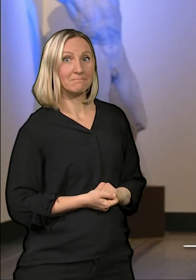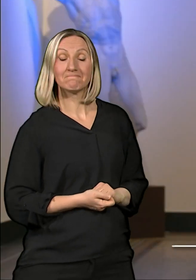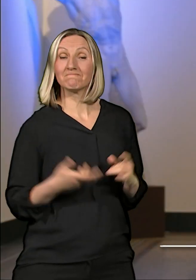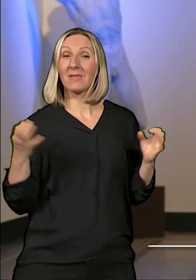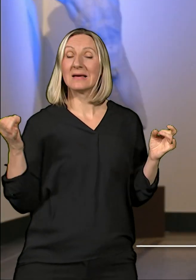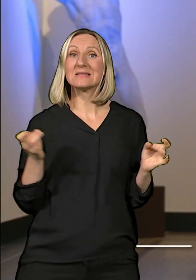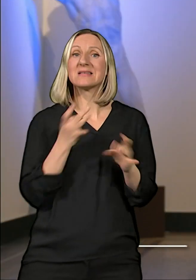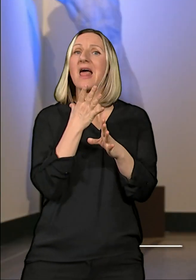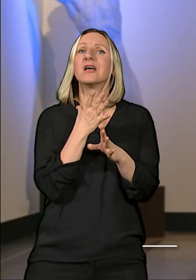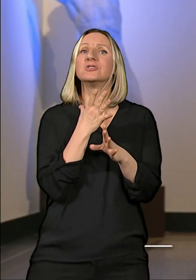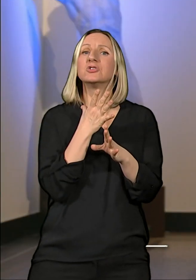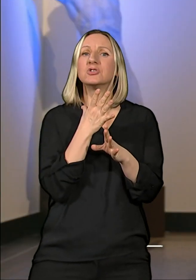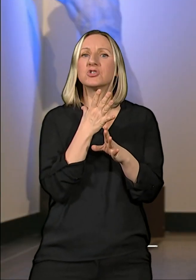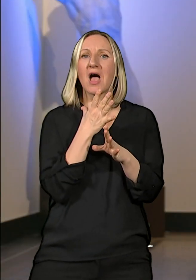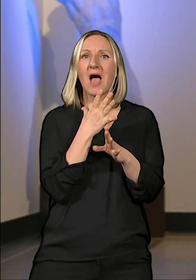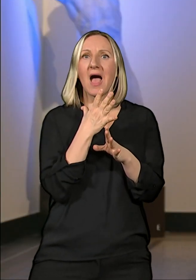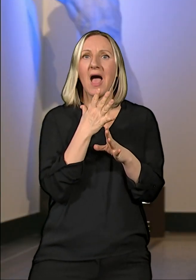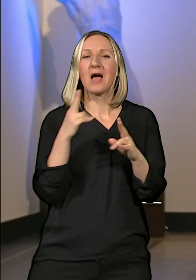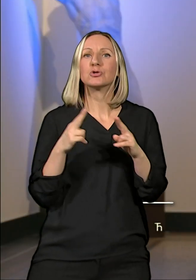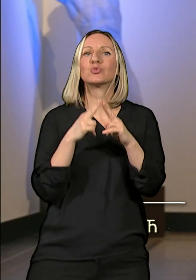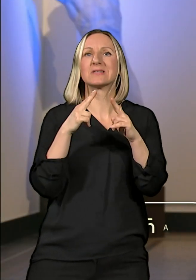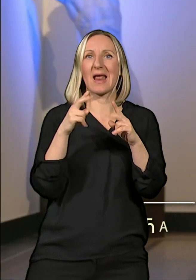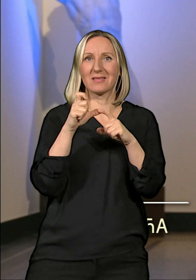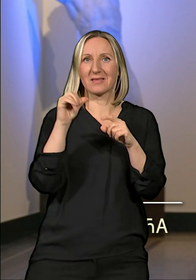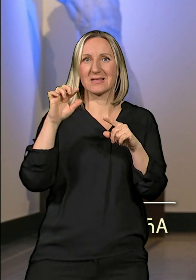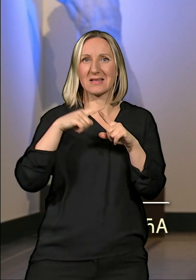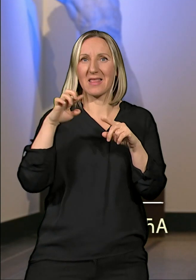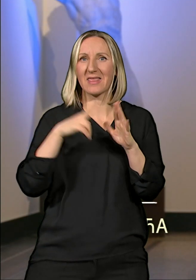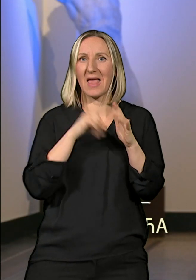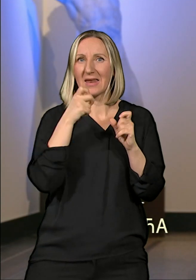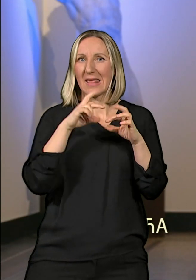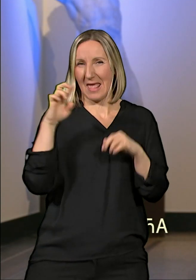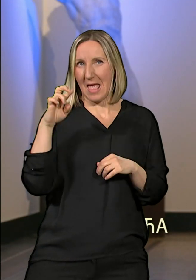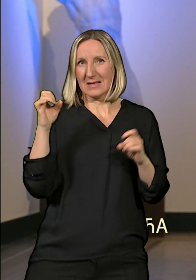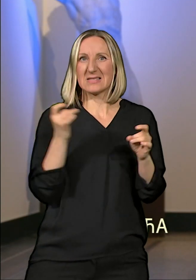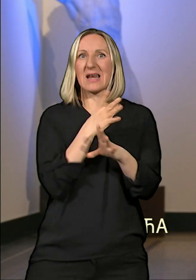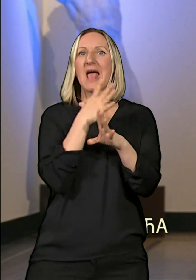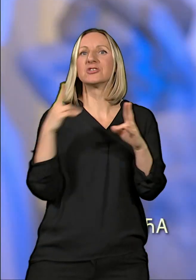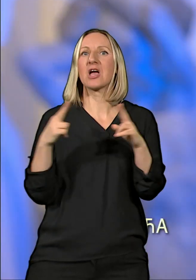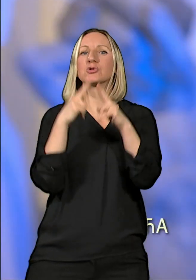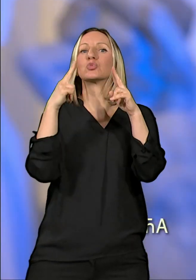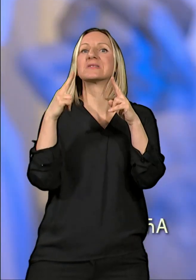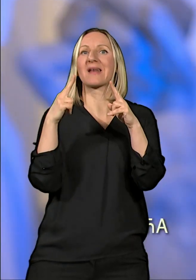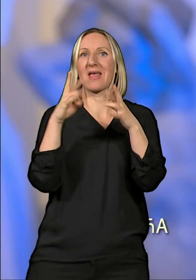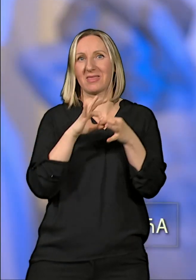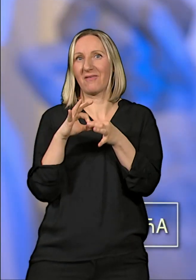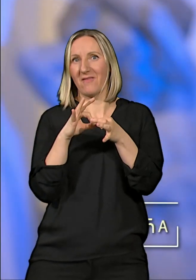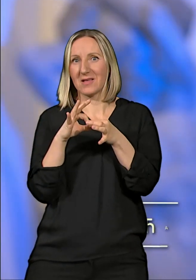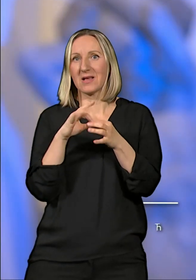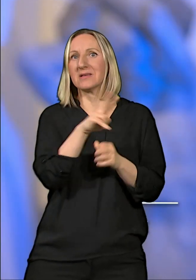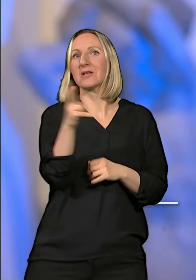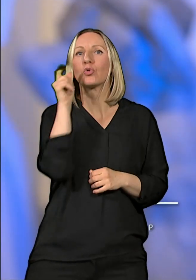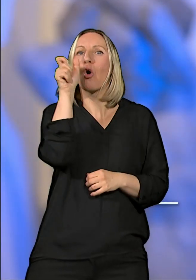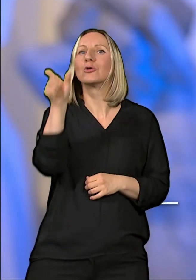Sreća je od sretenije ili od susreta, gde se kod nas obično sreća vezuje za susret i za drugog